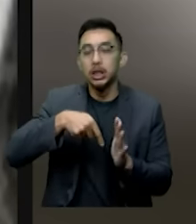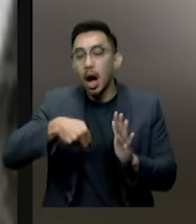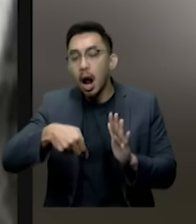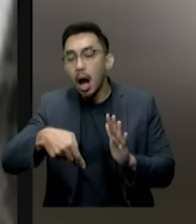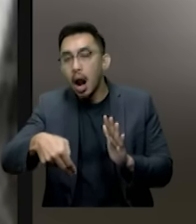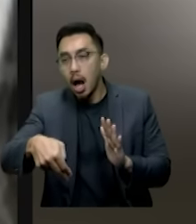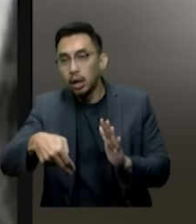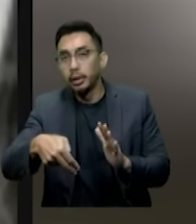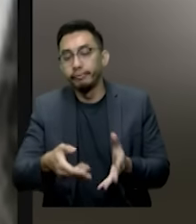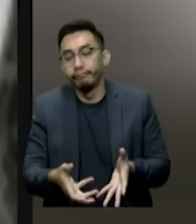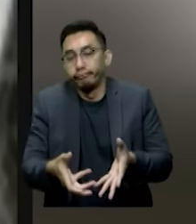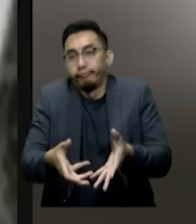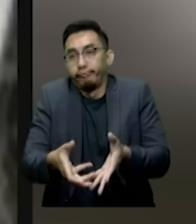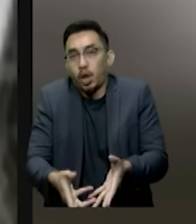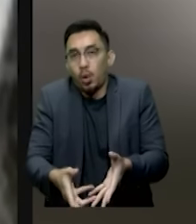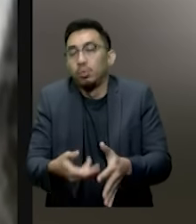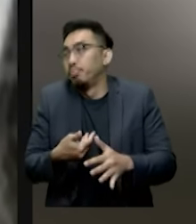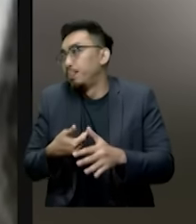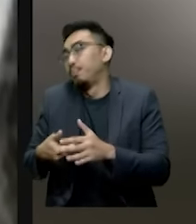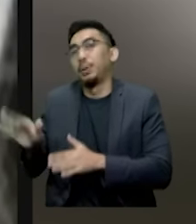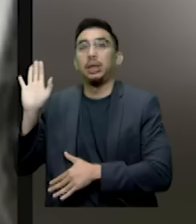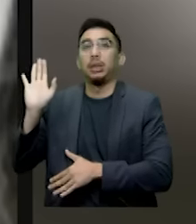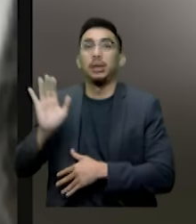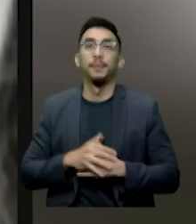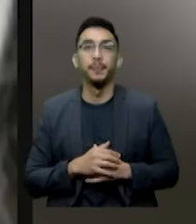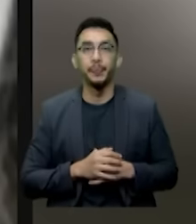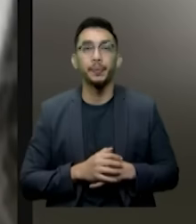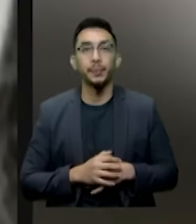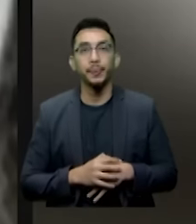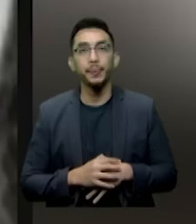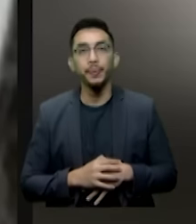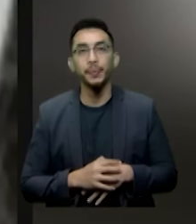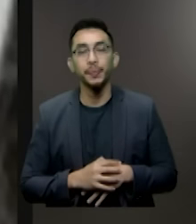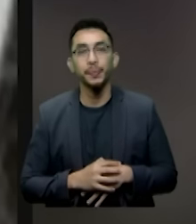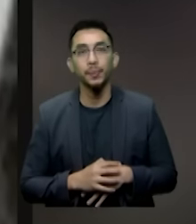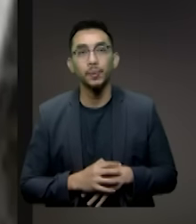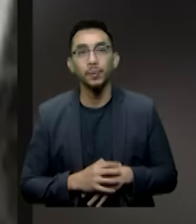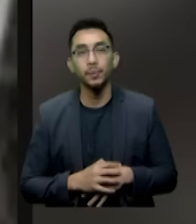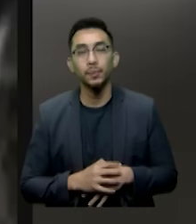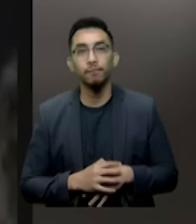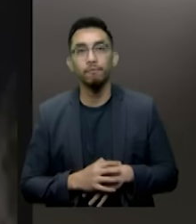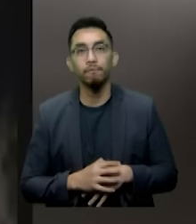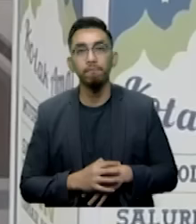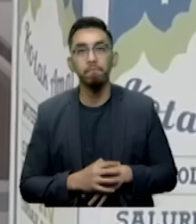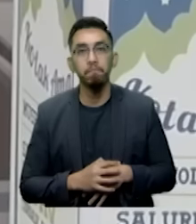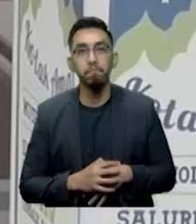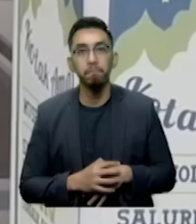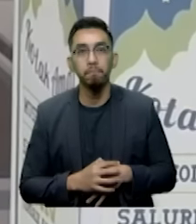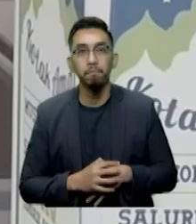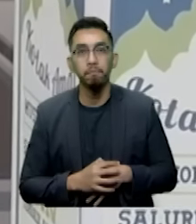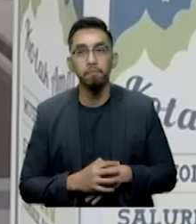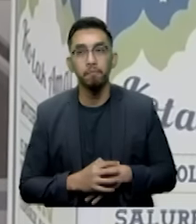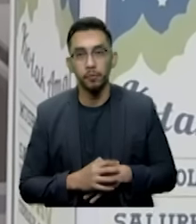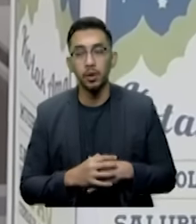meninggalkan musola. Sementara bayi yang dilahirkannya ditinggal begitu saja di bawah tangga musola. Warga yang